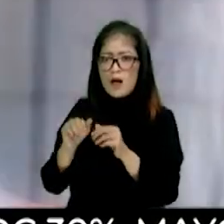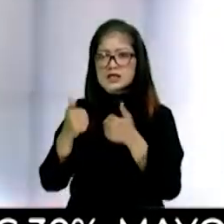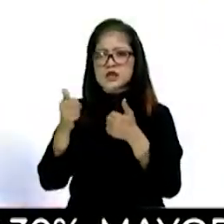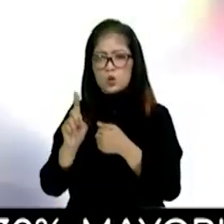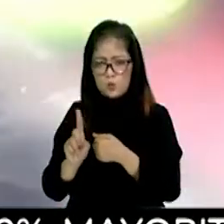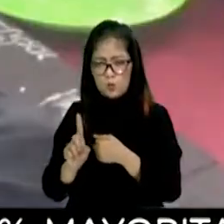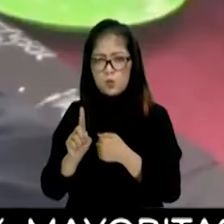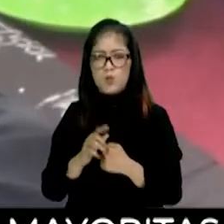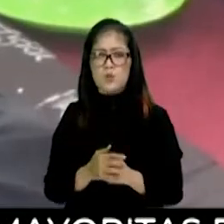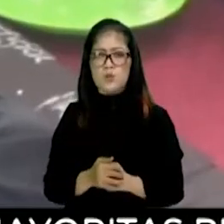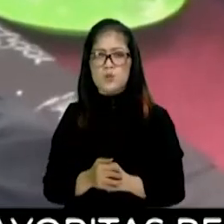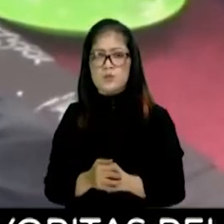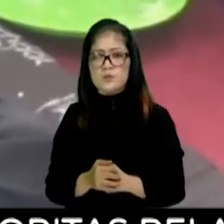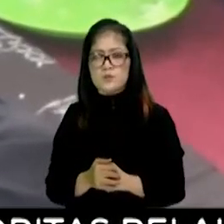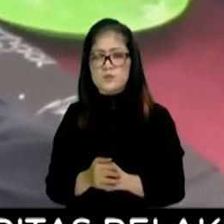penyebabnya.